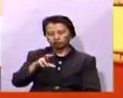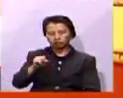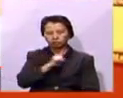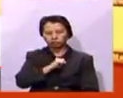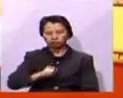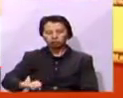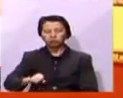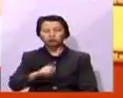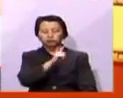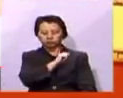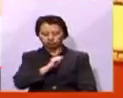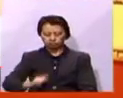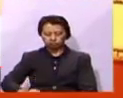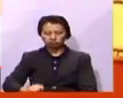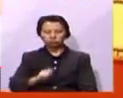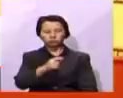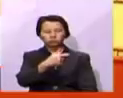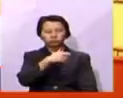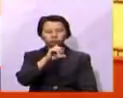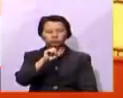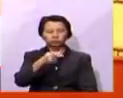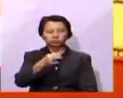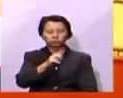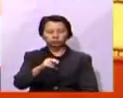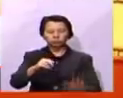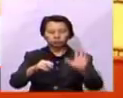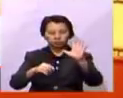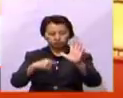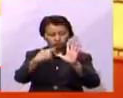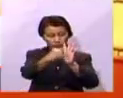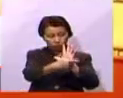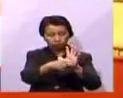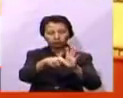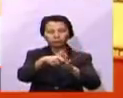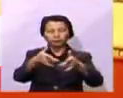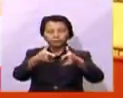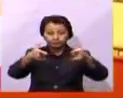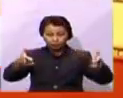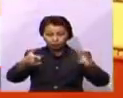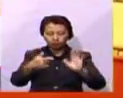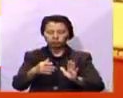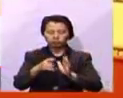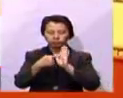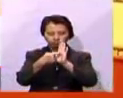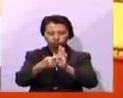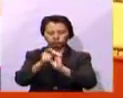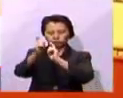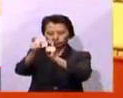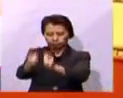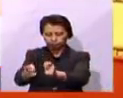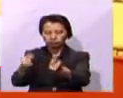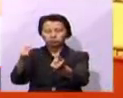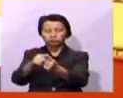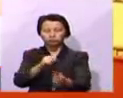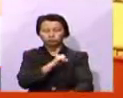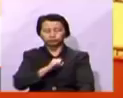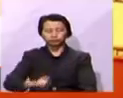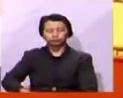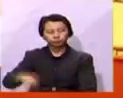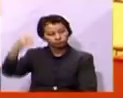Tengku Musahidin Shah Tengku Abdul Samad Shah. Kesemua 5 pembesar negeri itu turut mempersembah cenderamata kepada Sultan